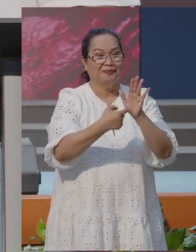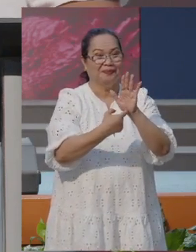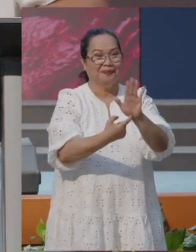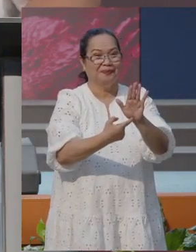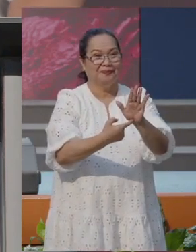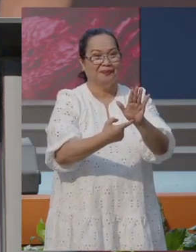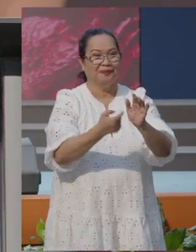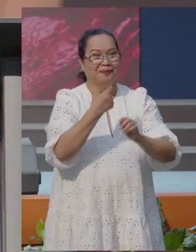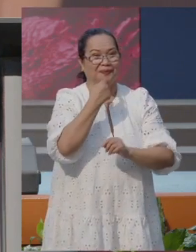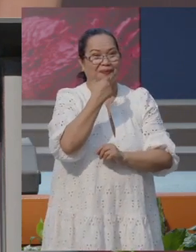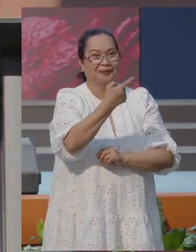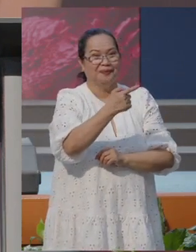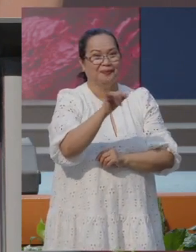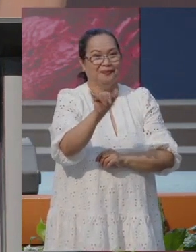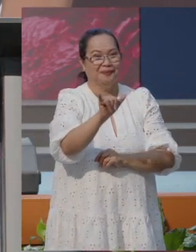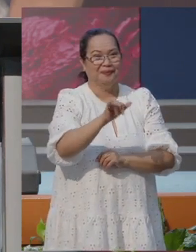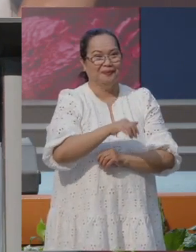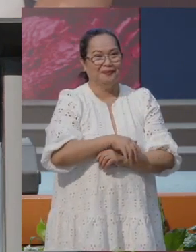Panginoon? Kasi,